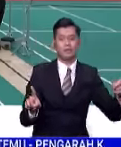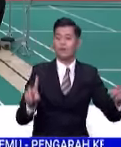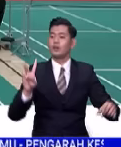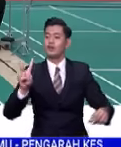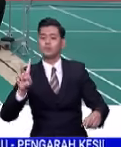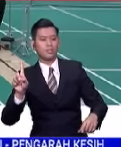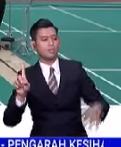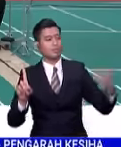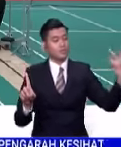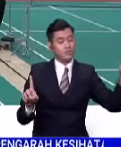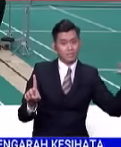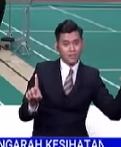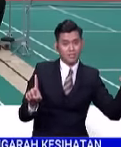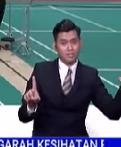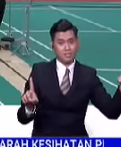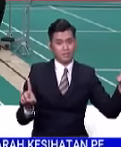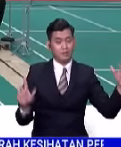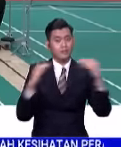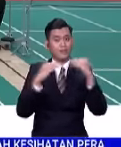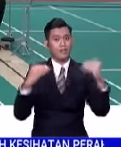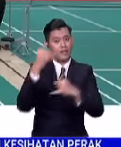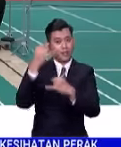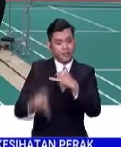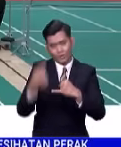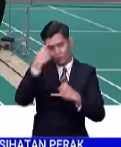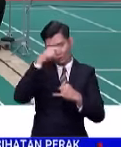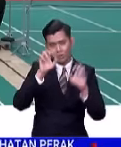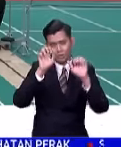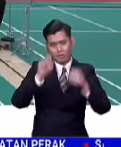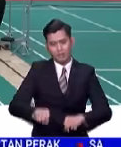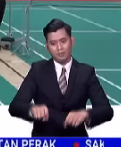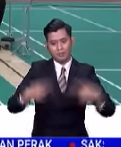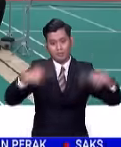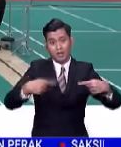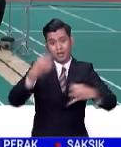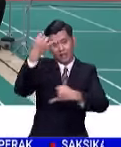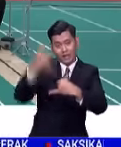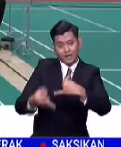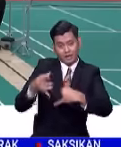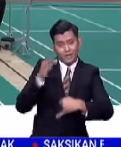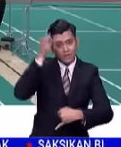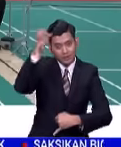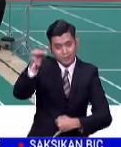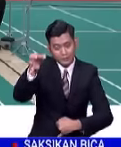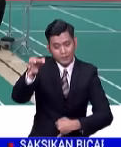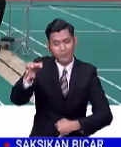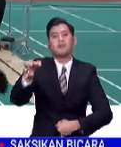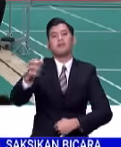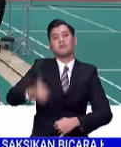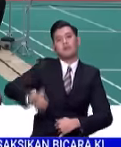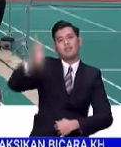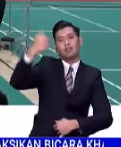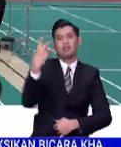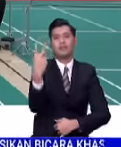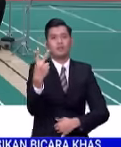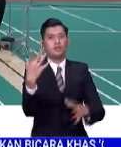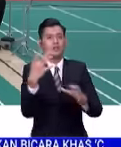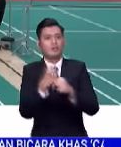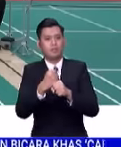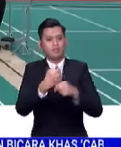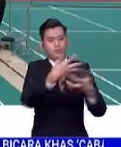23-21-21-17 dalam peringkat keempat terakhir untuk menempah tiket ke final. Ia adalah kejuaraan antarabangsa kedua bagi pasangan yang menghuni